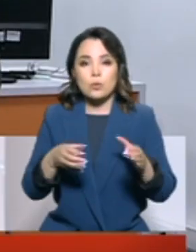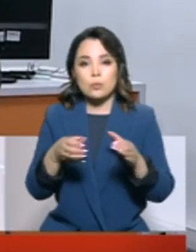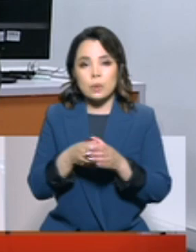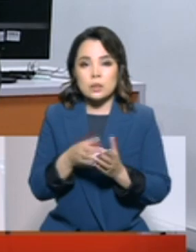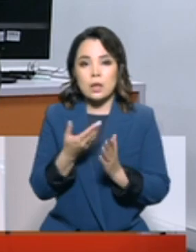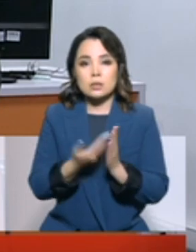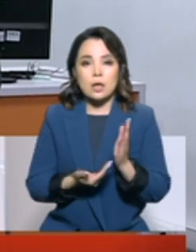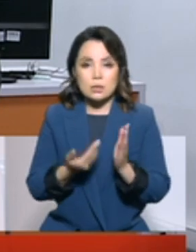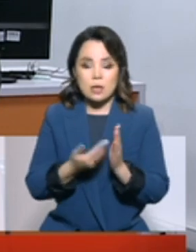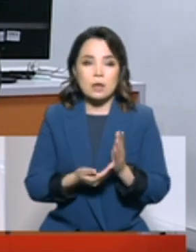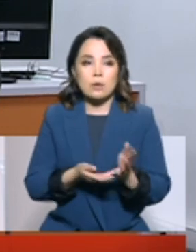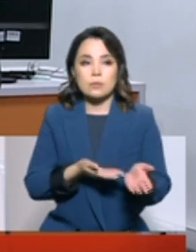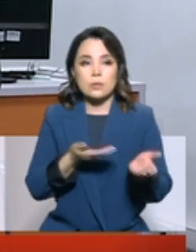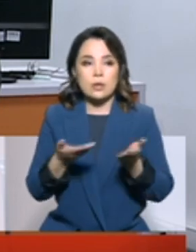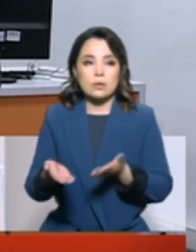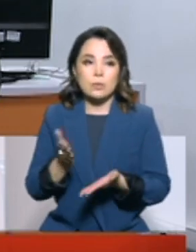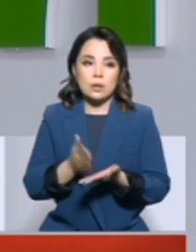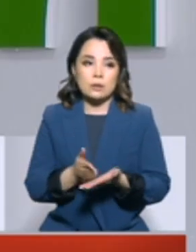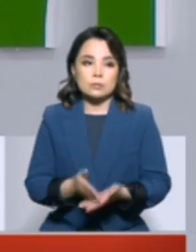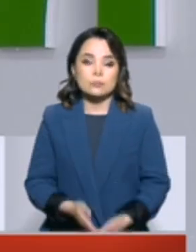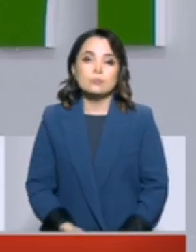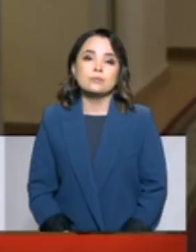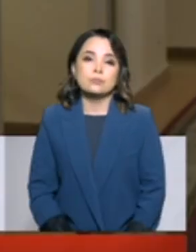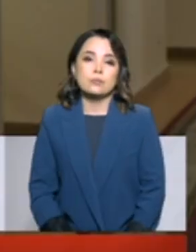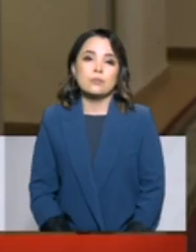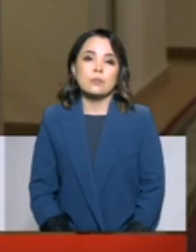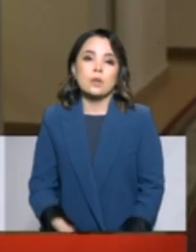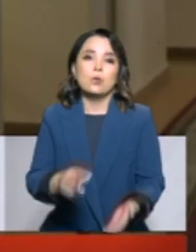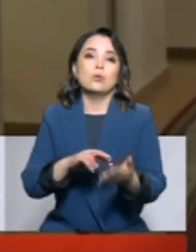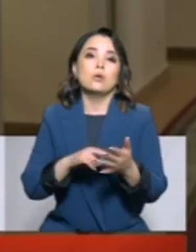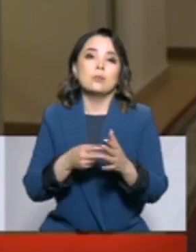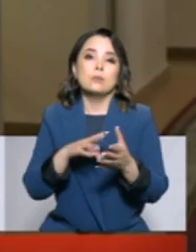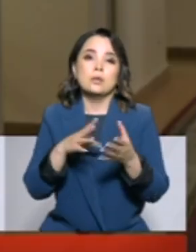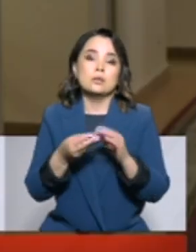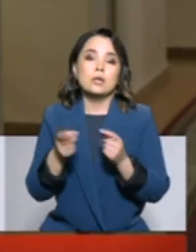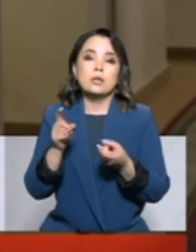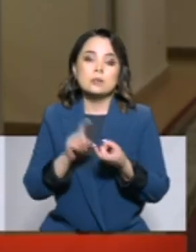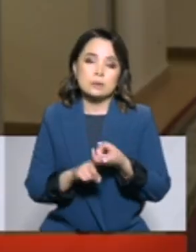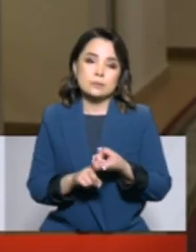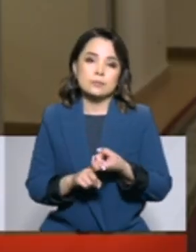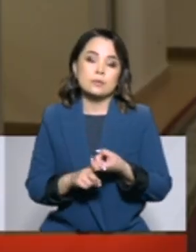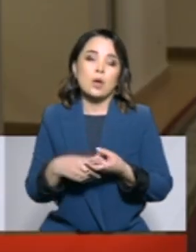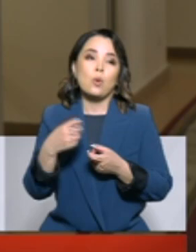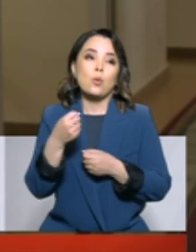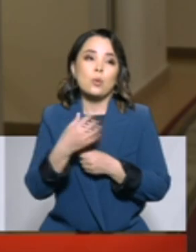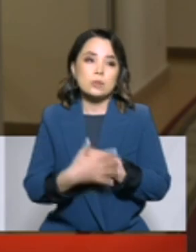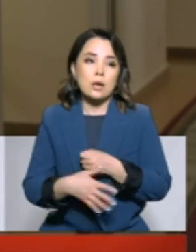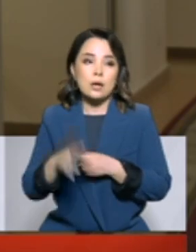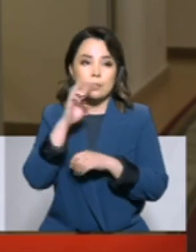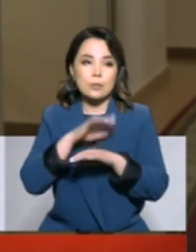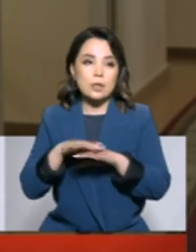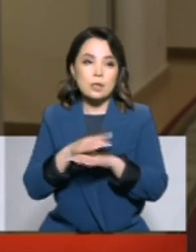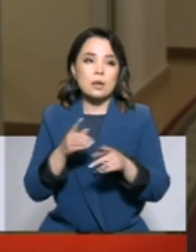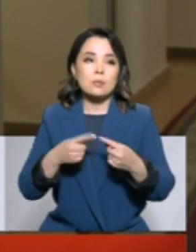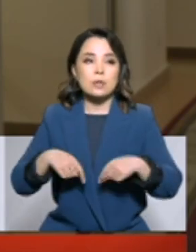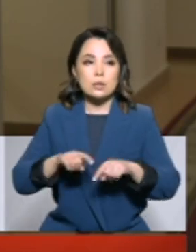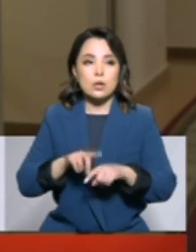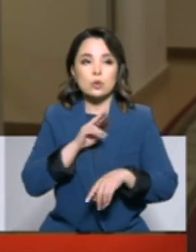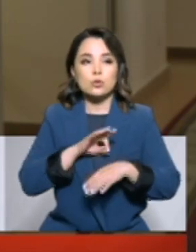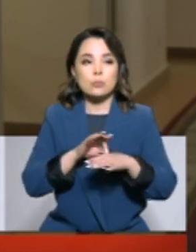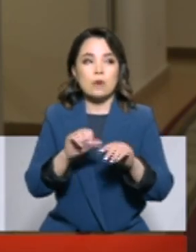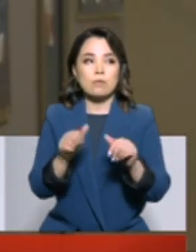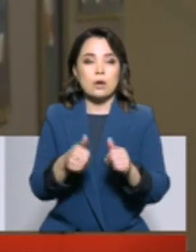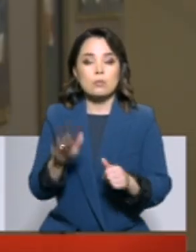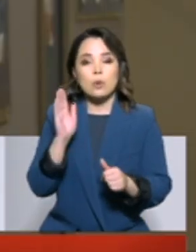ұйымының сарапшылары тартылған. Жоспарлар бойынша бұл орталықтар мемлекеттік мекеме форматында жұмыс